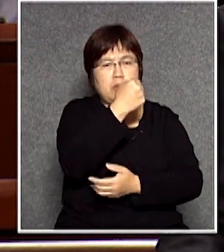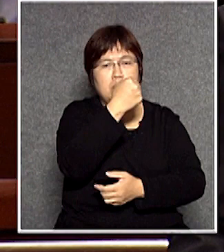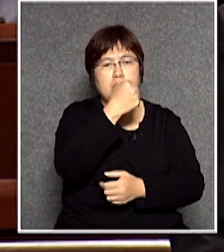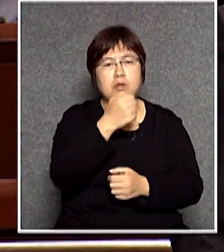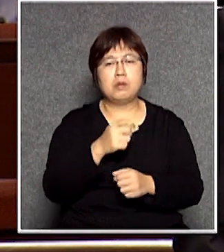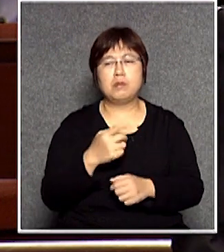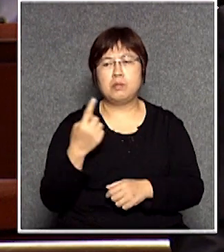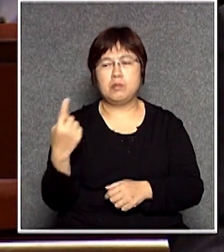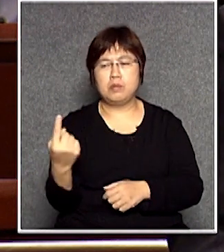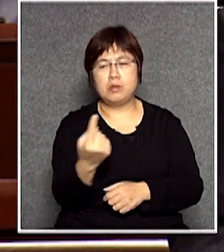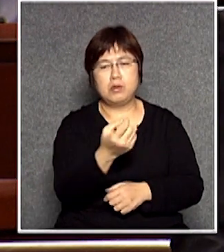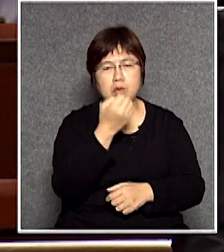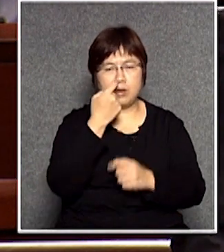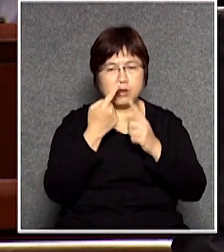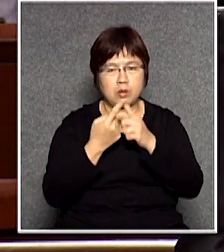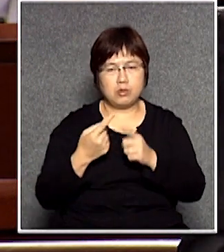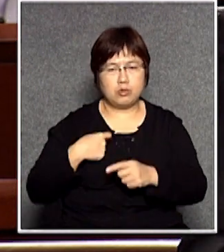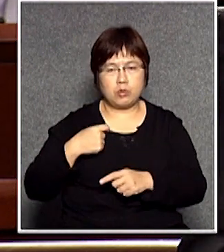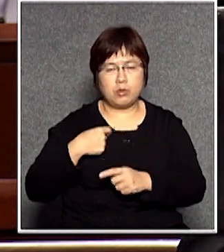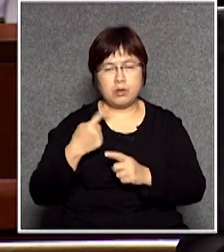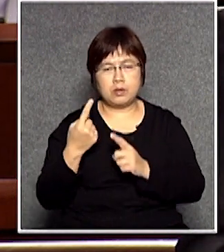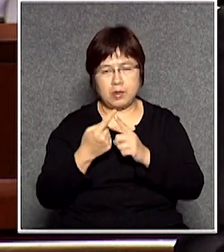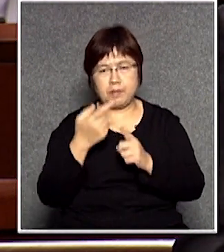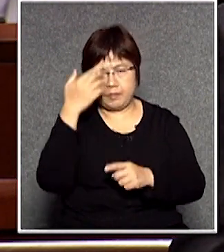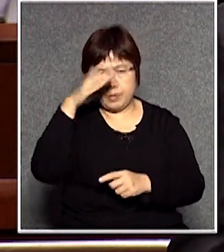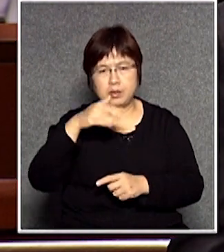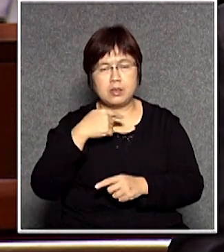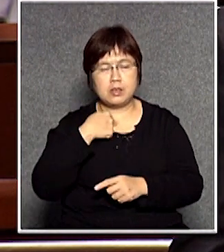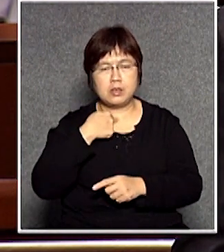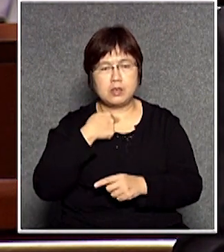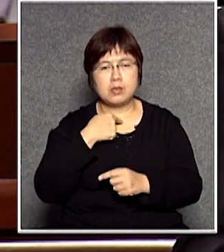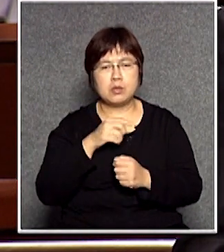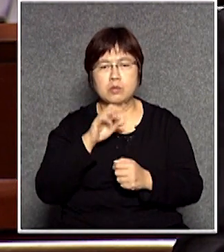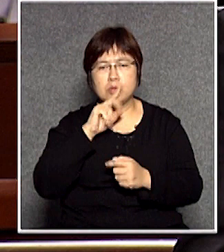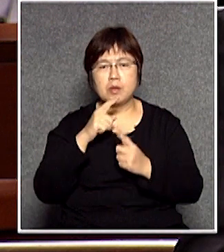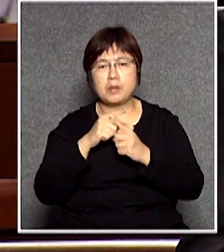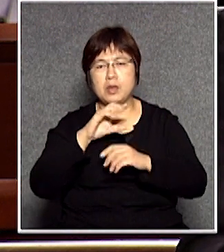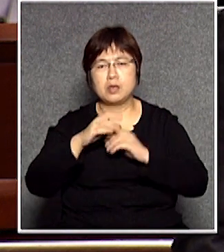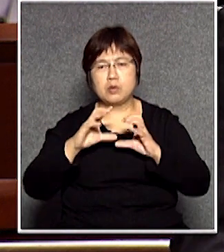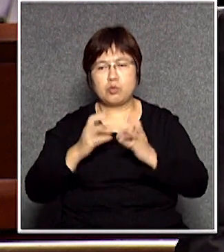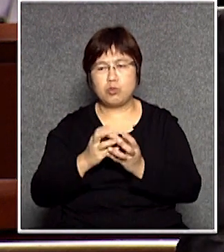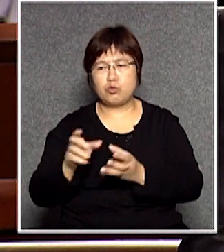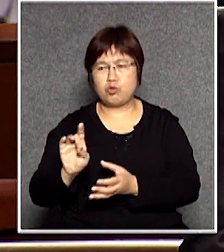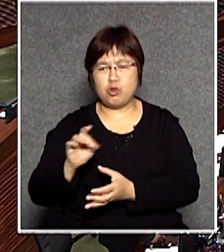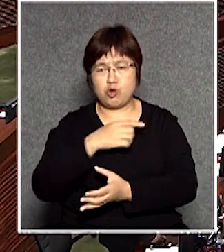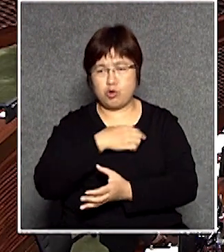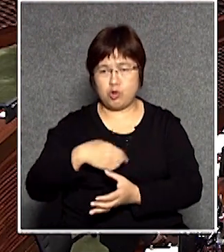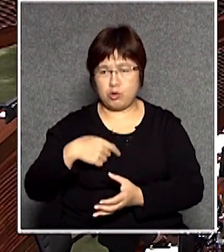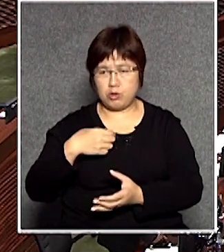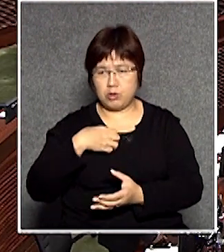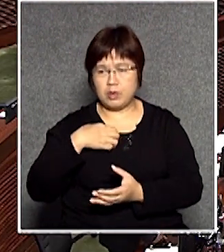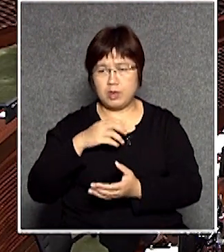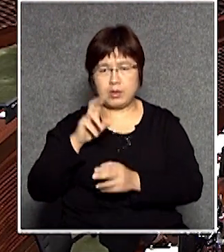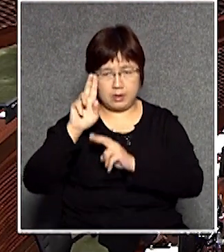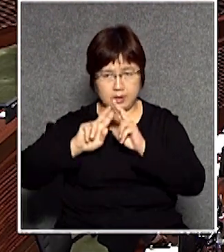每一個香港人、每一個中國人應該要認識的。如果民建聯或者張國鈞議員認為這些是歷史的話，我們